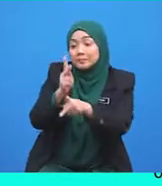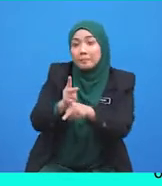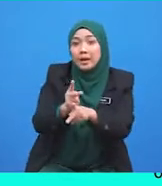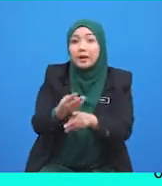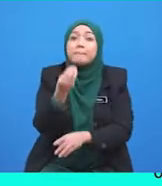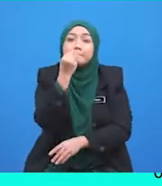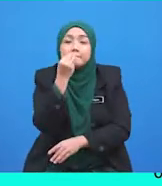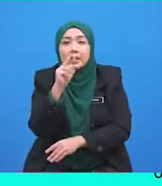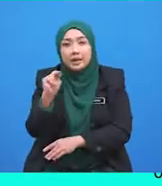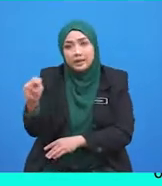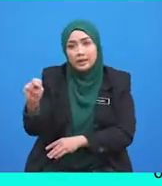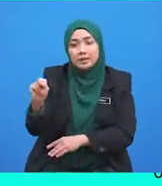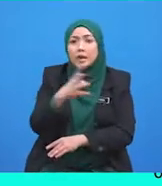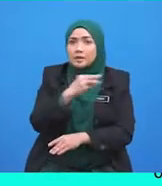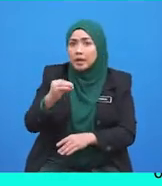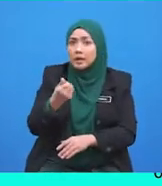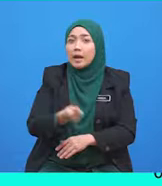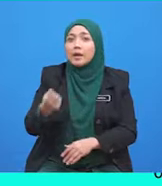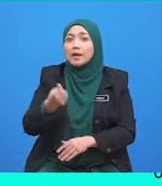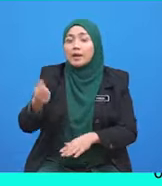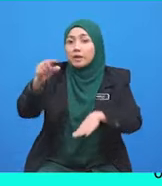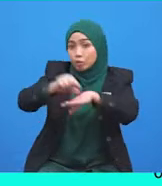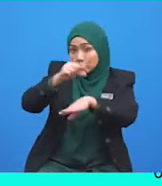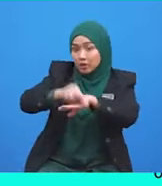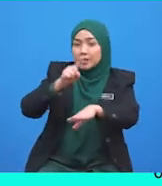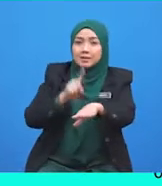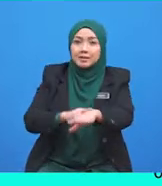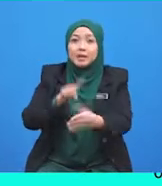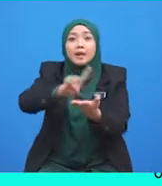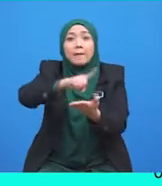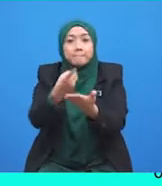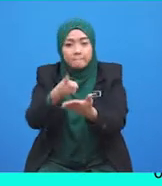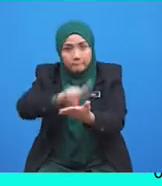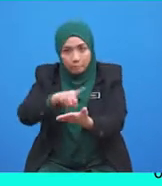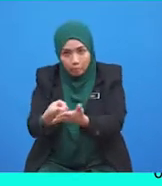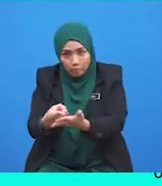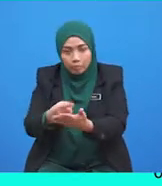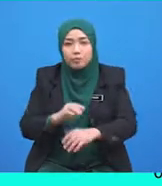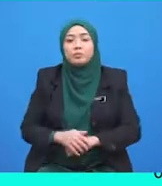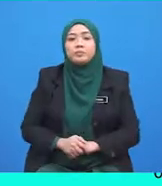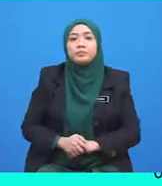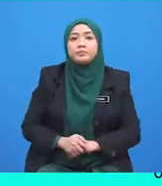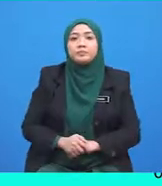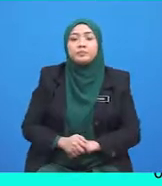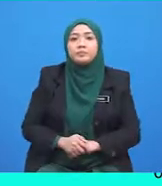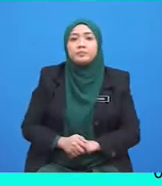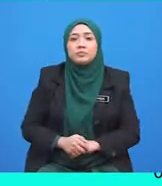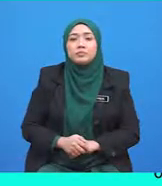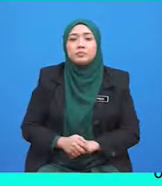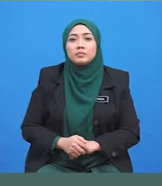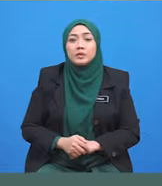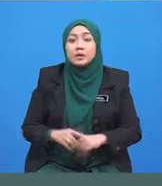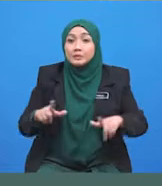dan perkakas di dapur. Seterusnya, keunikan tembikar ini juga dijadikan peralatan